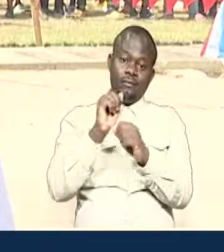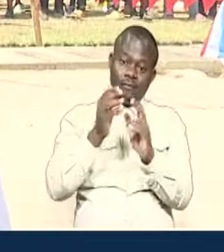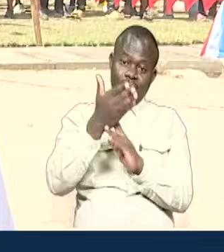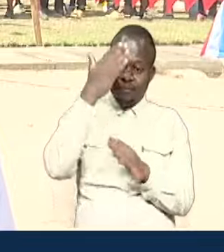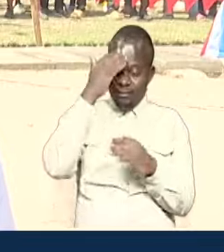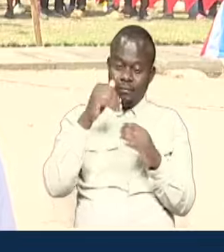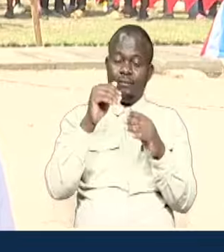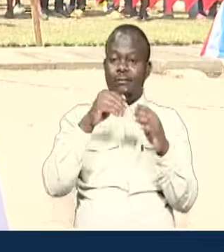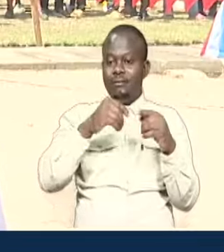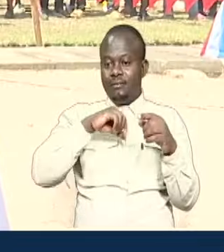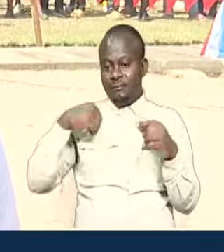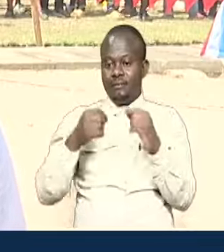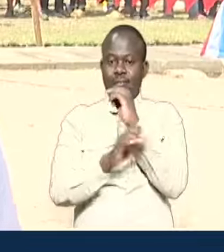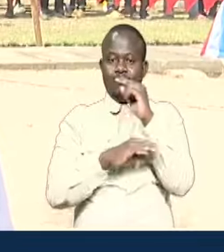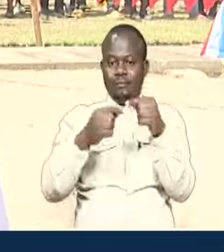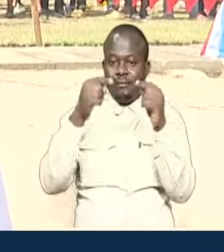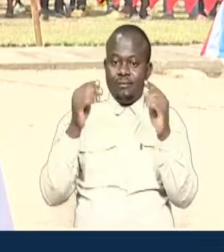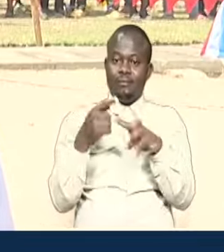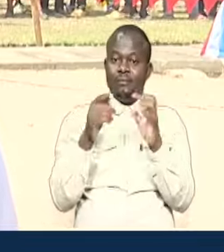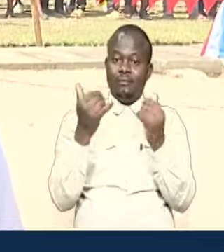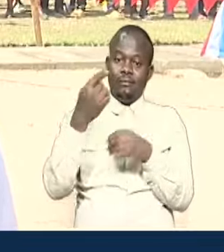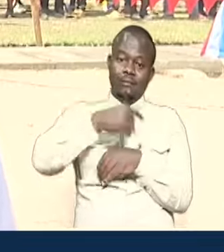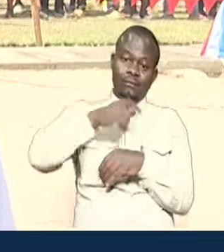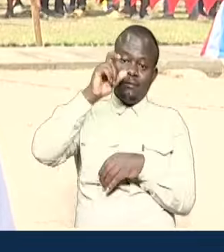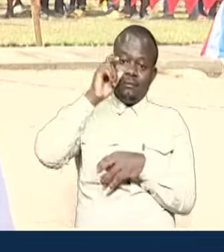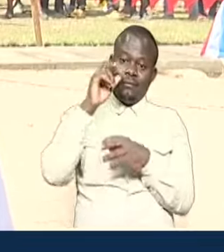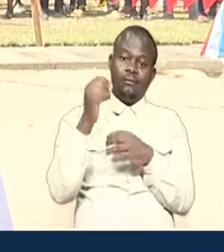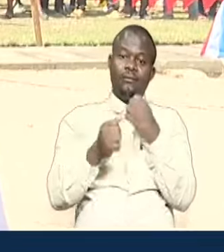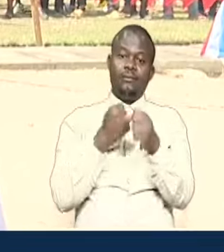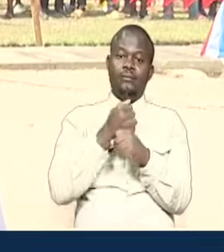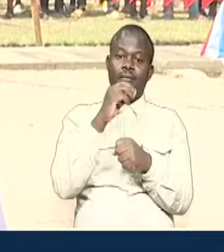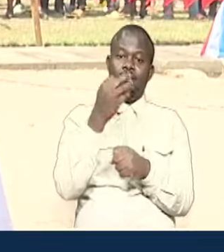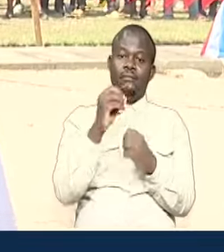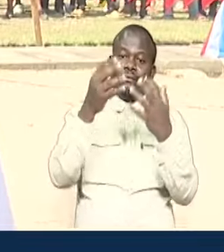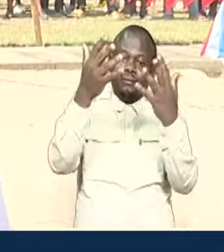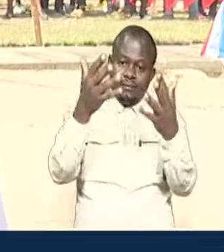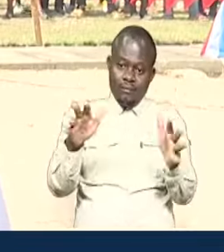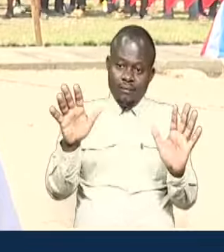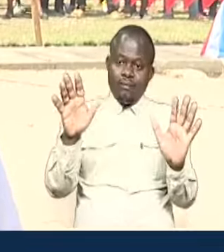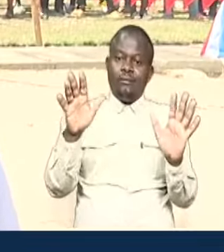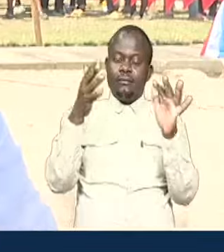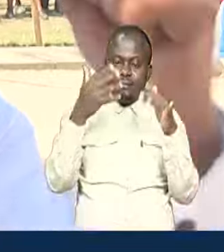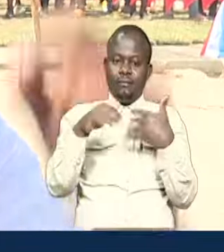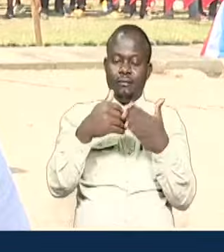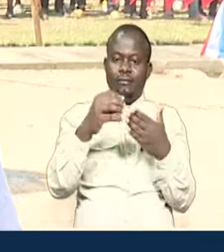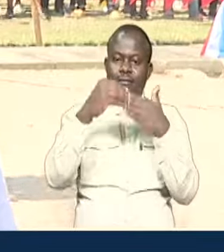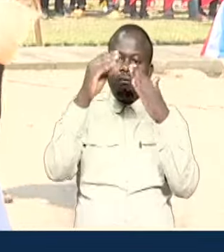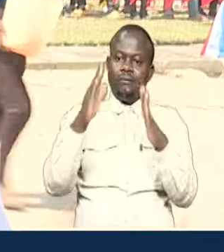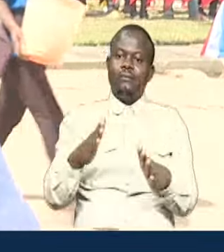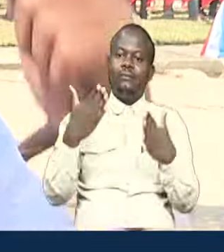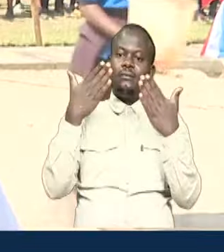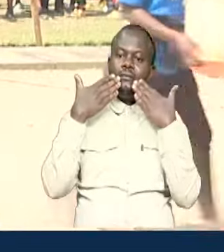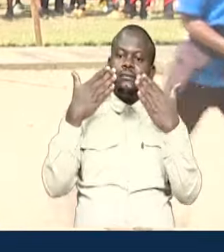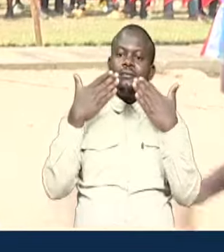kubera abacengezi ariko uyu munsi Paul Kagame mu myaka 30 tumaze amaze tuyoboye